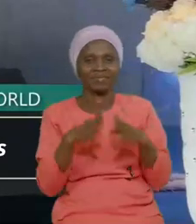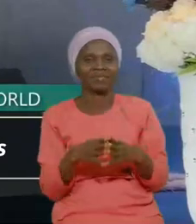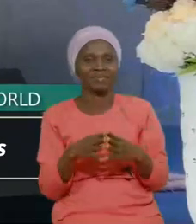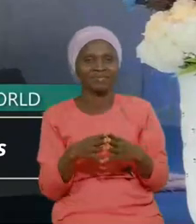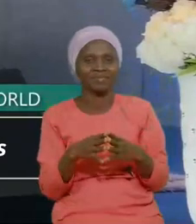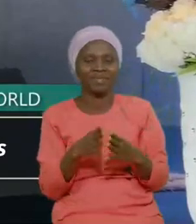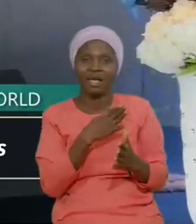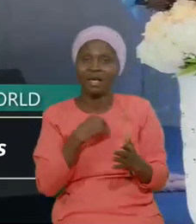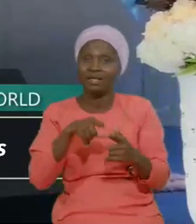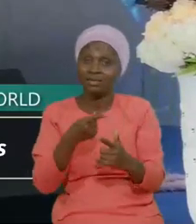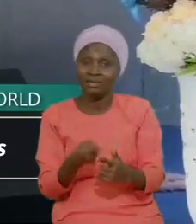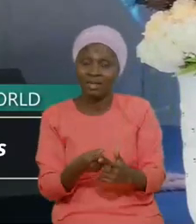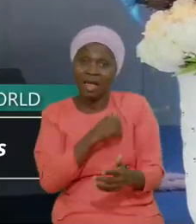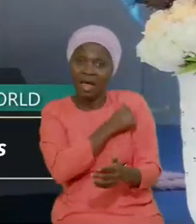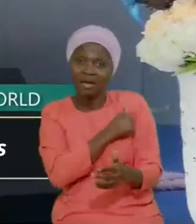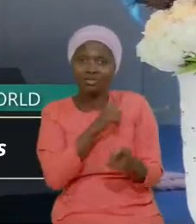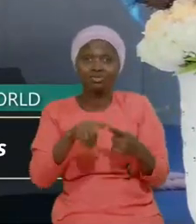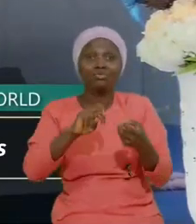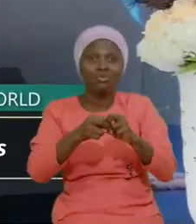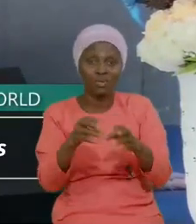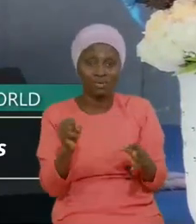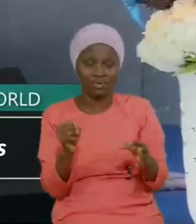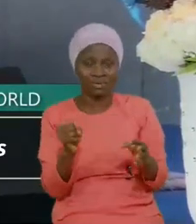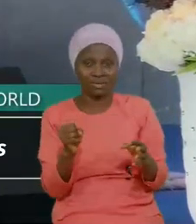Il faut avoir un sourire au visage.